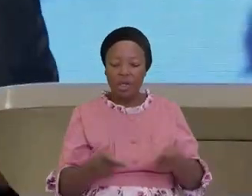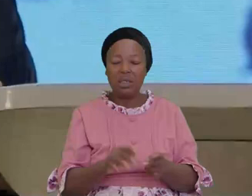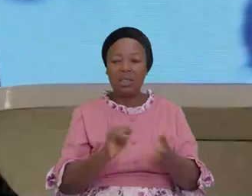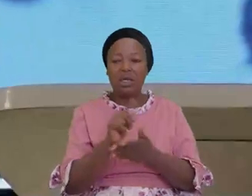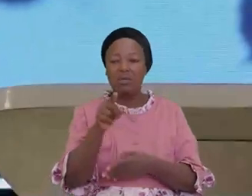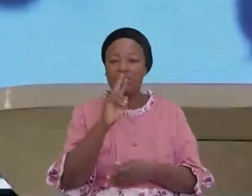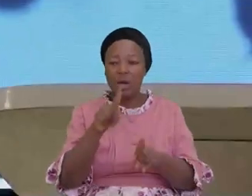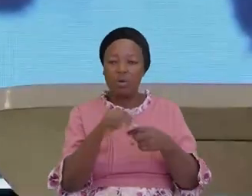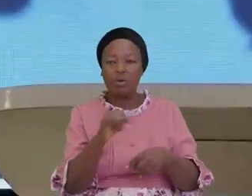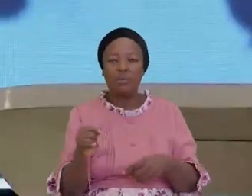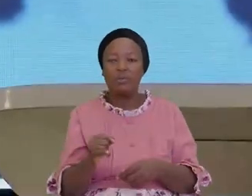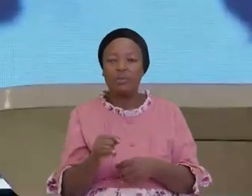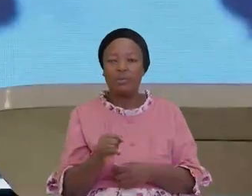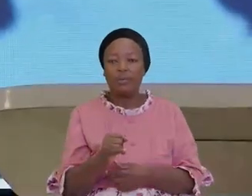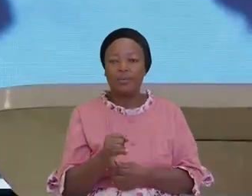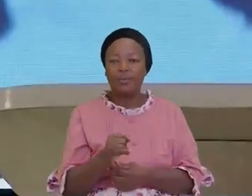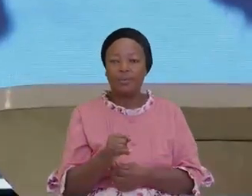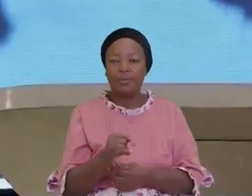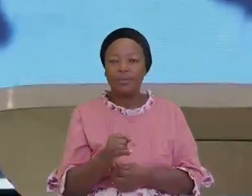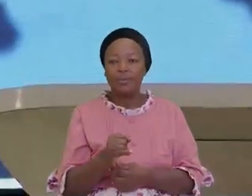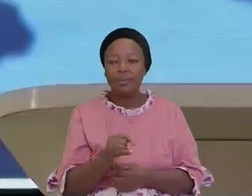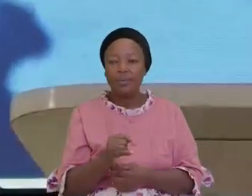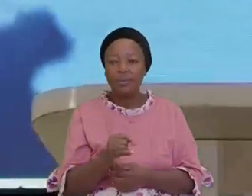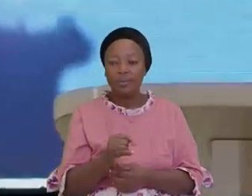la destination.